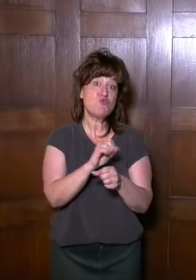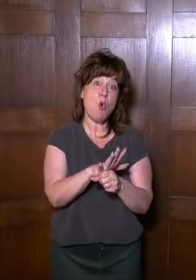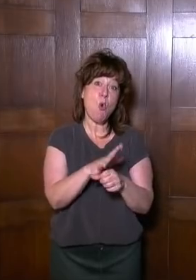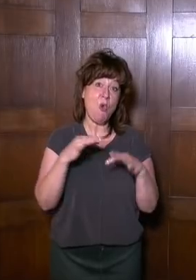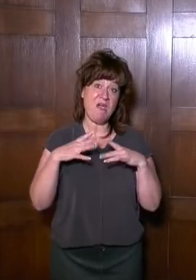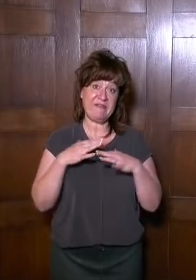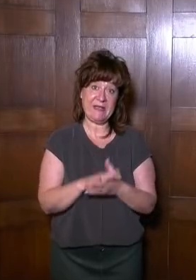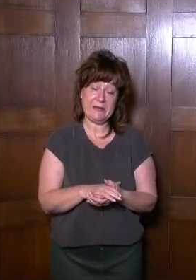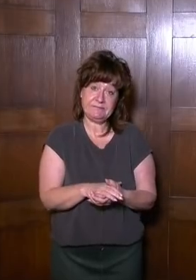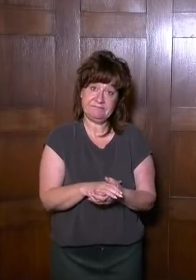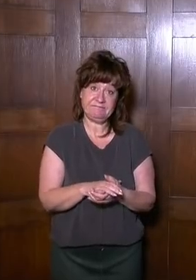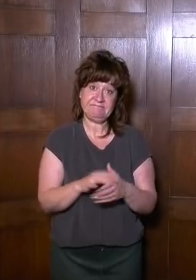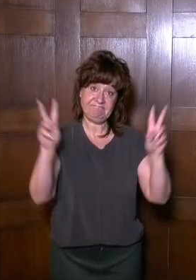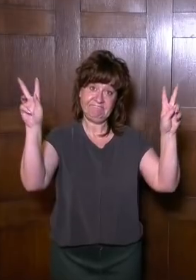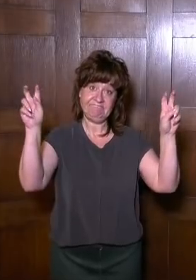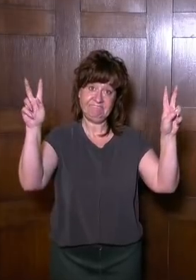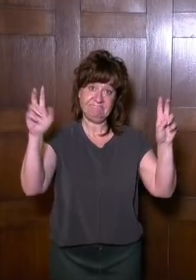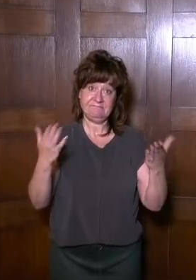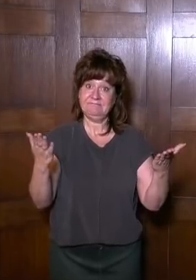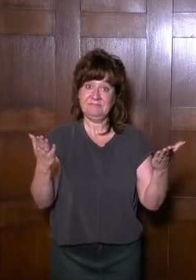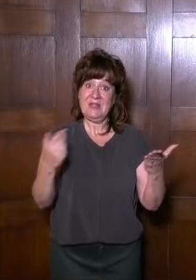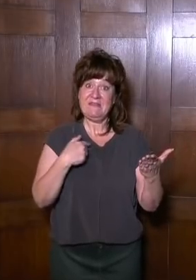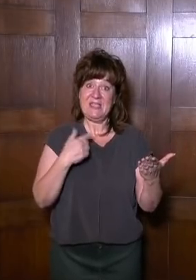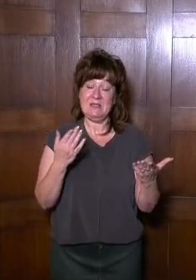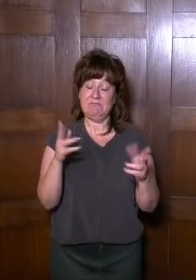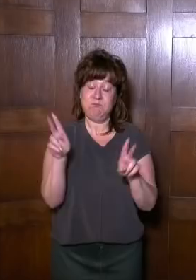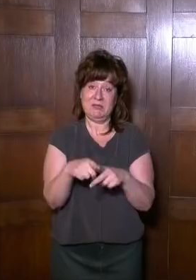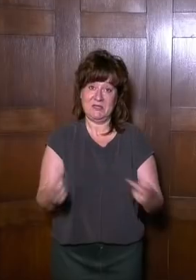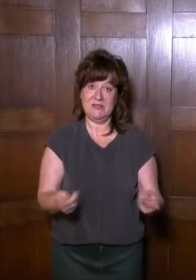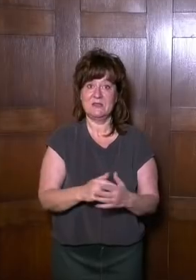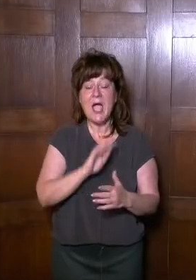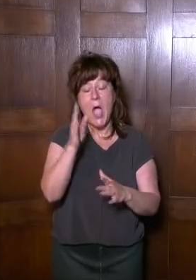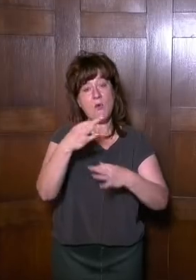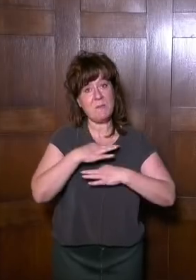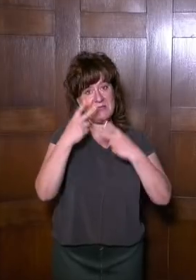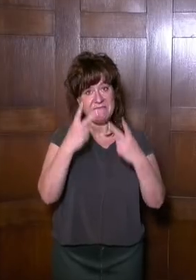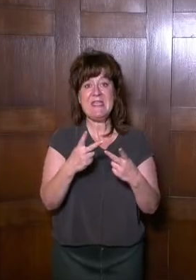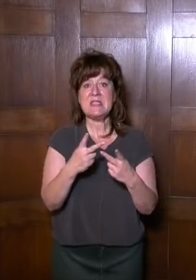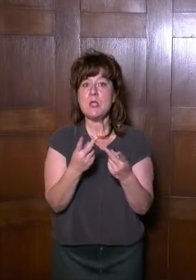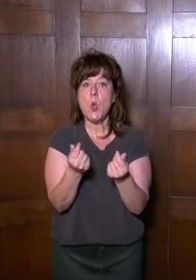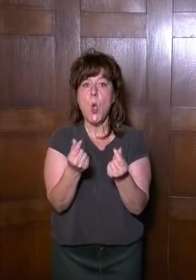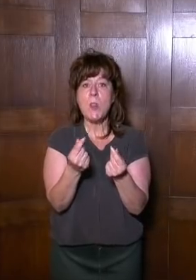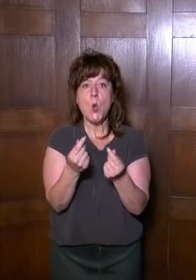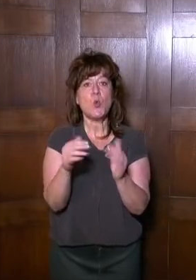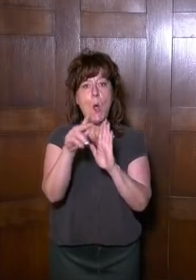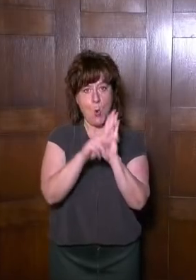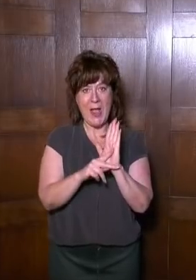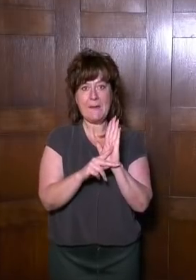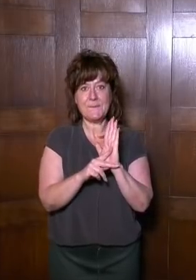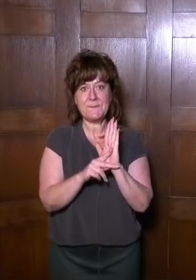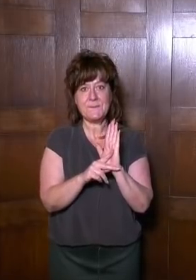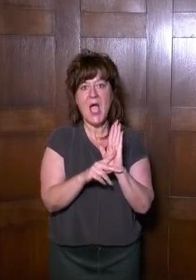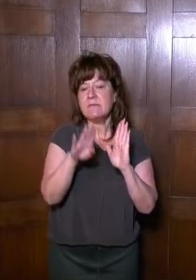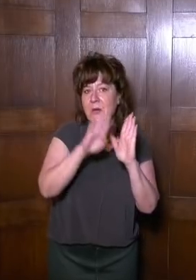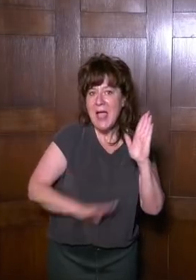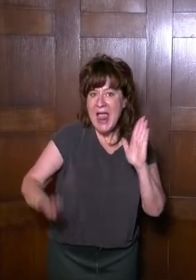nicht wirklich, sondern das ist ja eher ein Euphemismus. Was mir nochmal wichtig ist, auch bei den Konjunkturprogrammen, die jetzt von Landes-, aber natürlich vor